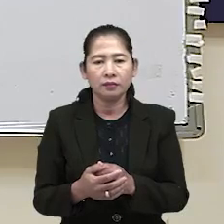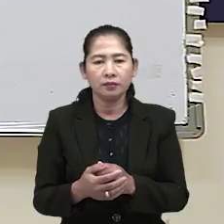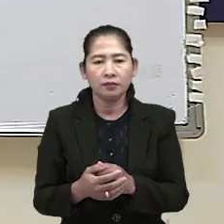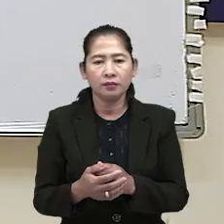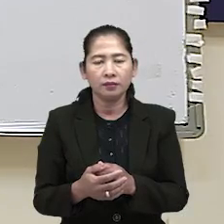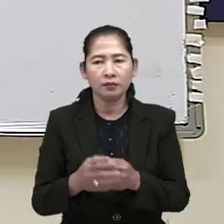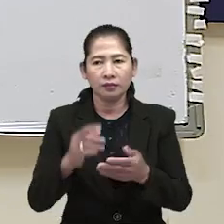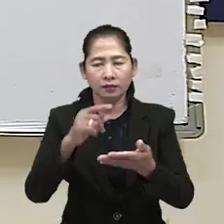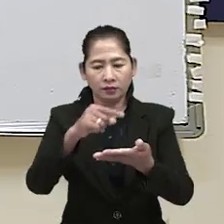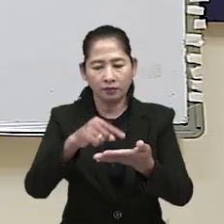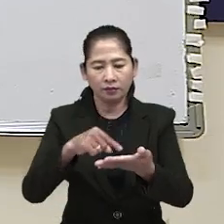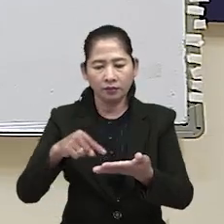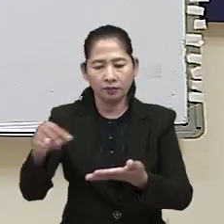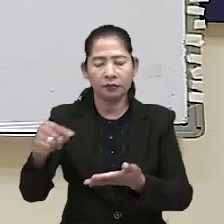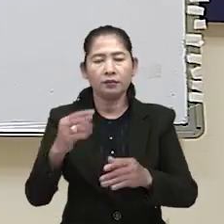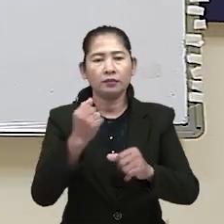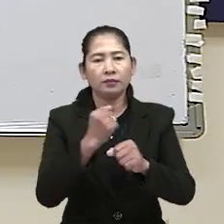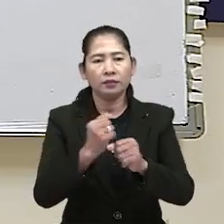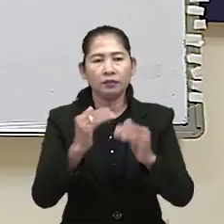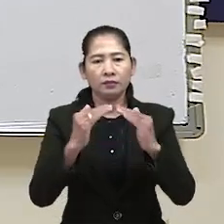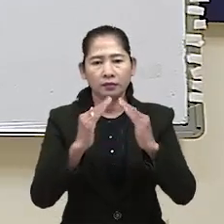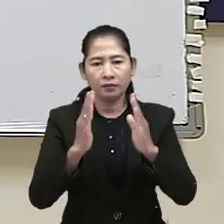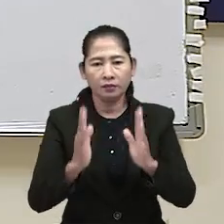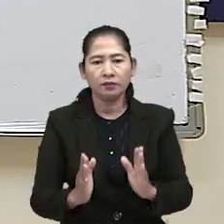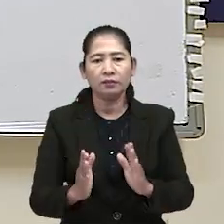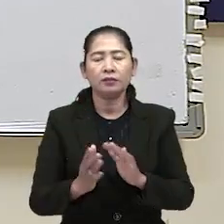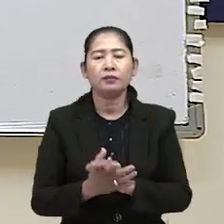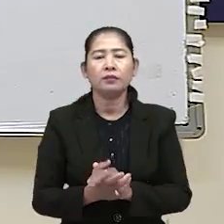Cái cách cao tệ.